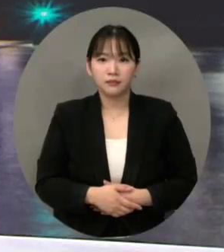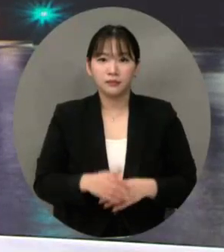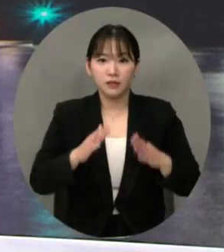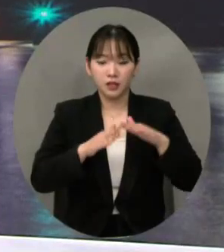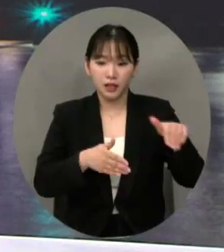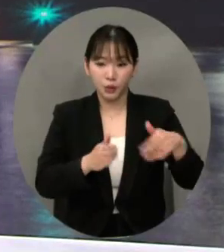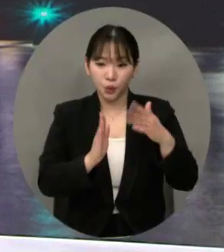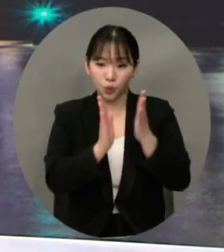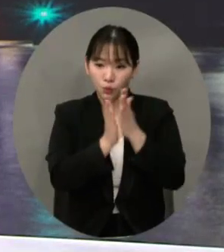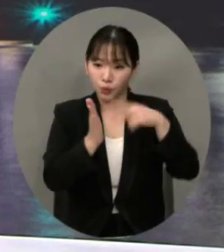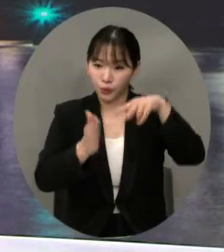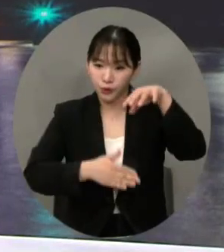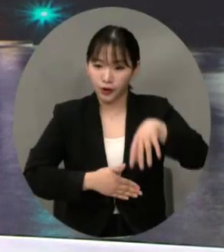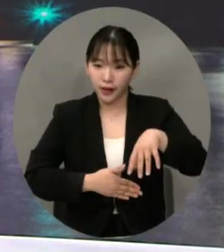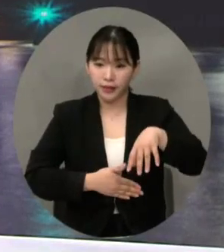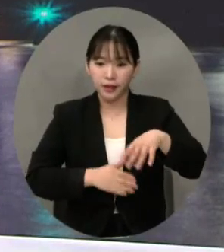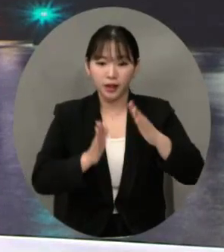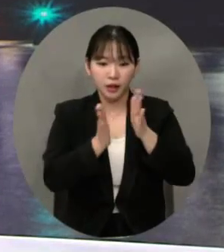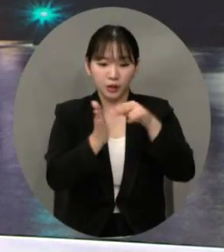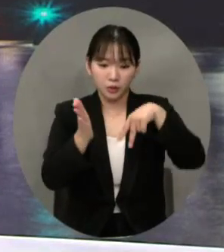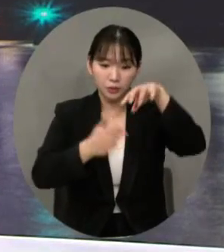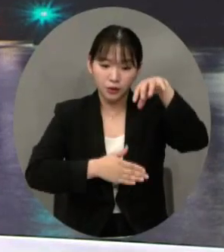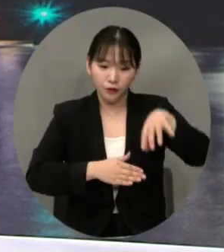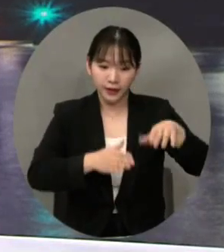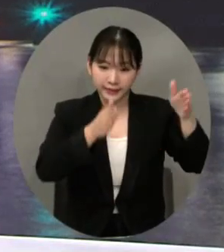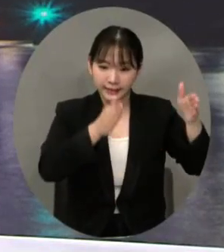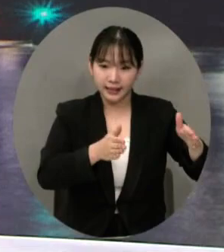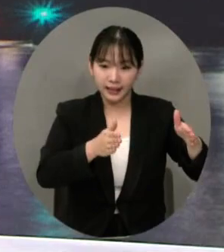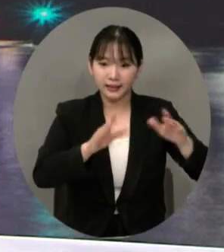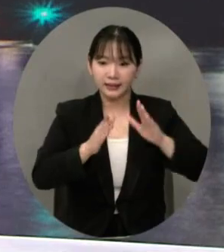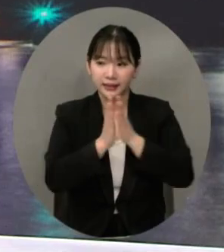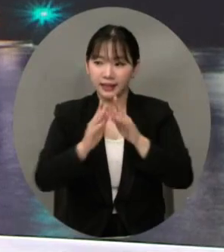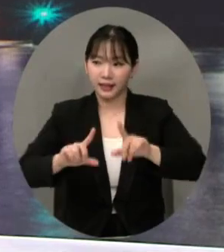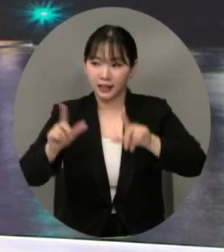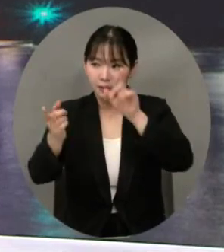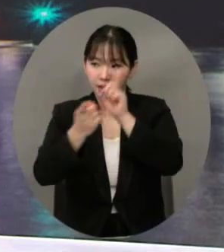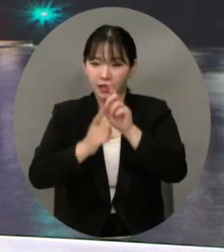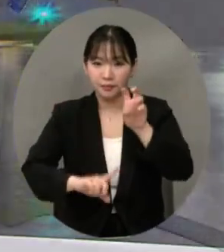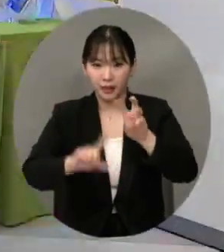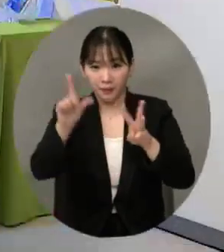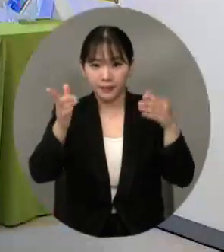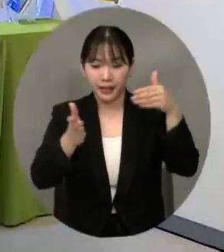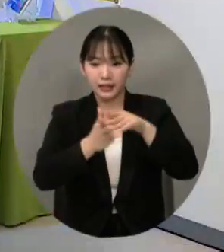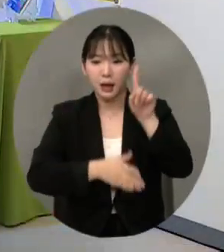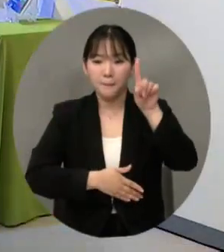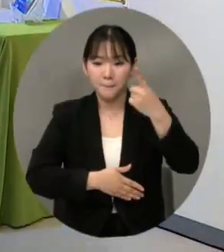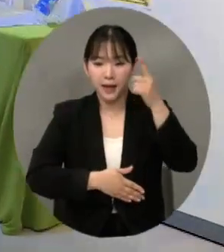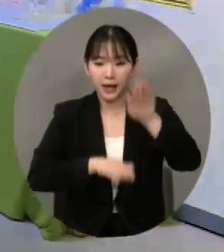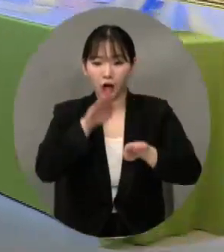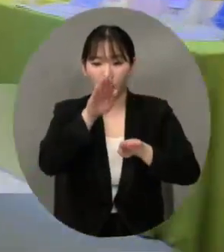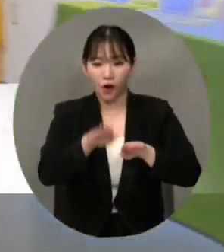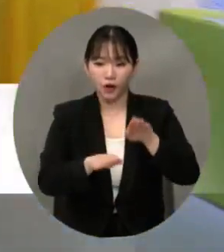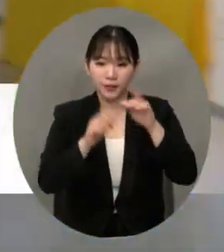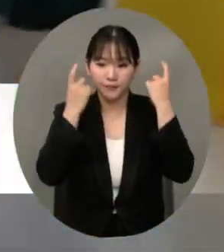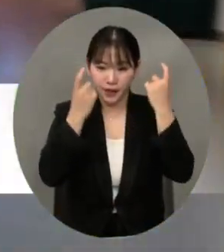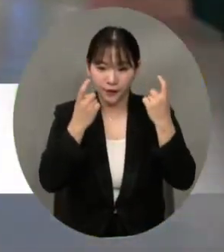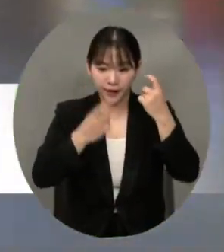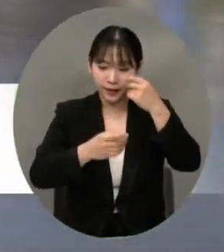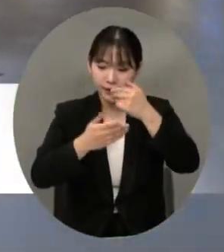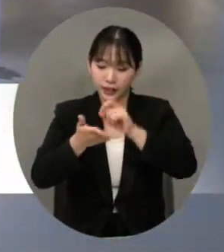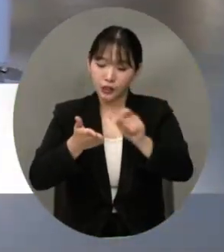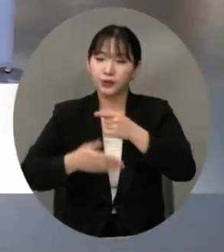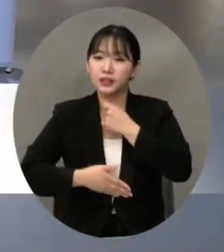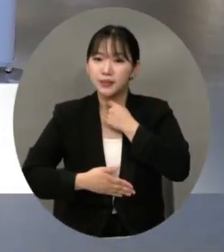전남 도립 도서관은 도서관 주관과 책계 날을 맞아 오는 23일까지의 걸음 도서관 여행 남기고 싶은